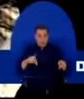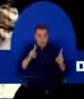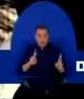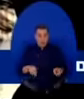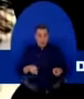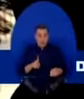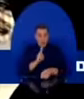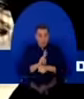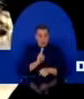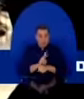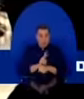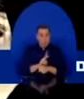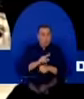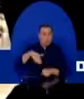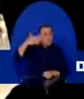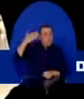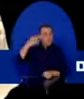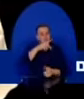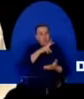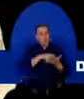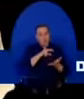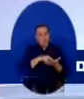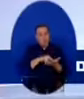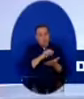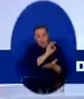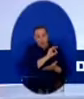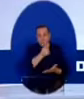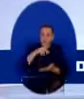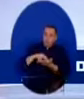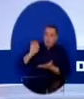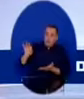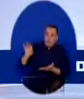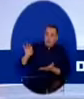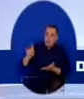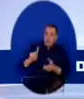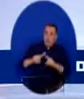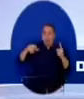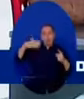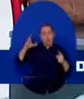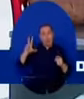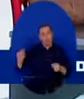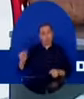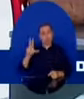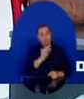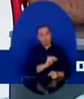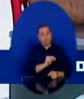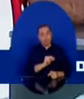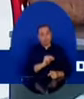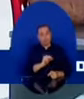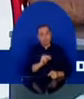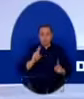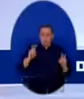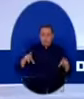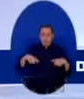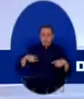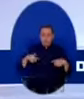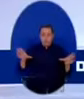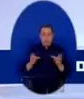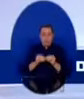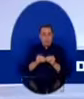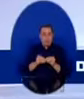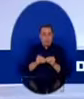התקווה, שיום אחד התמונות שלך והתמונות שלה לא יהיו תמונות אחרות, אלא הקיום של, של שניכם, כדור